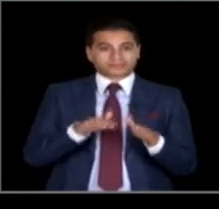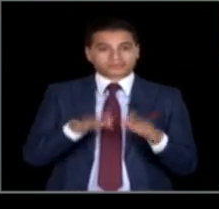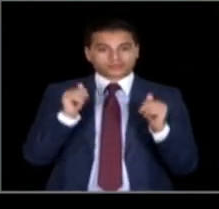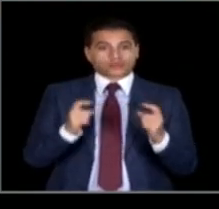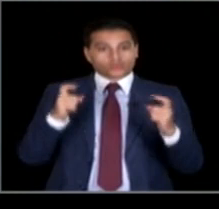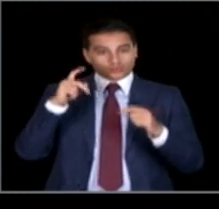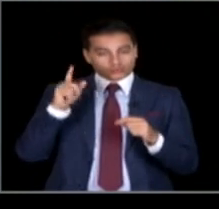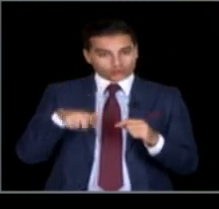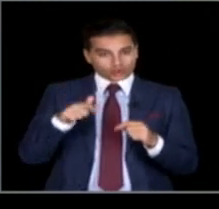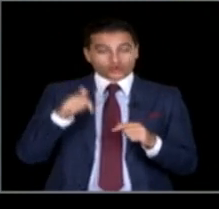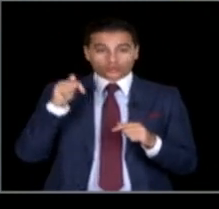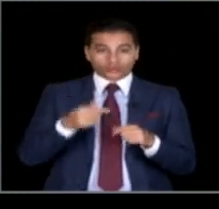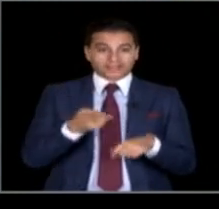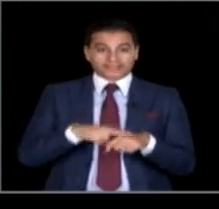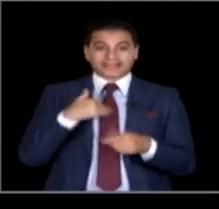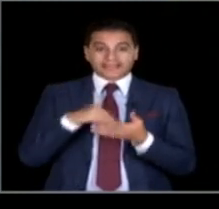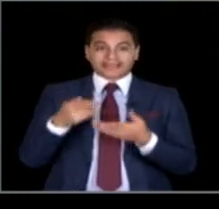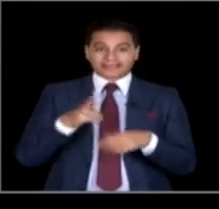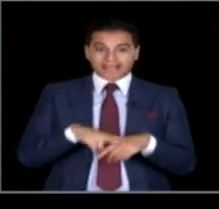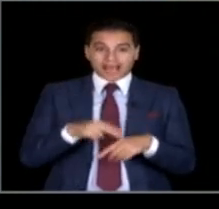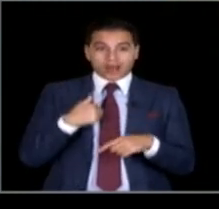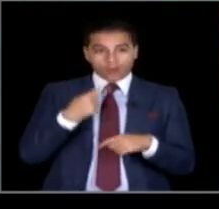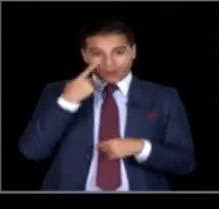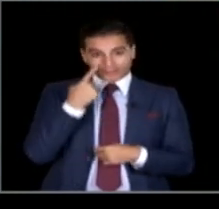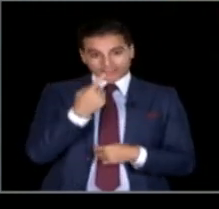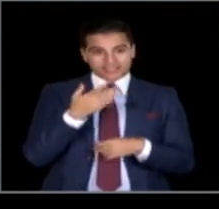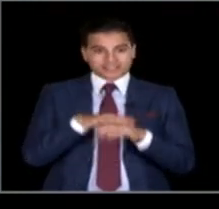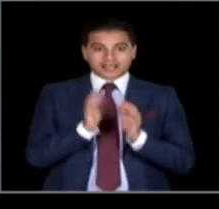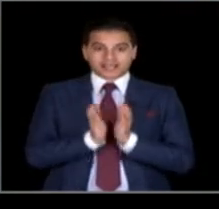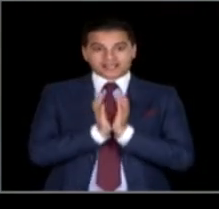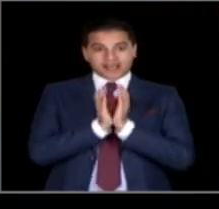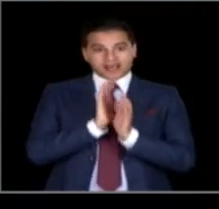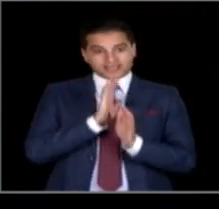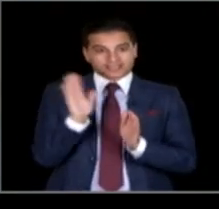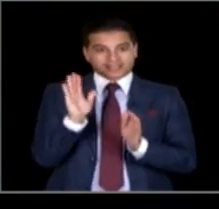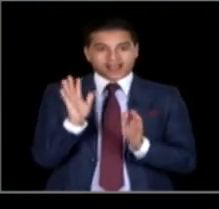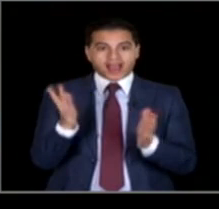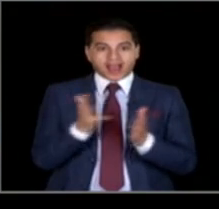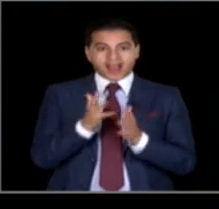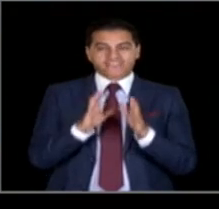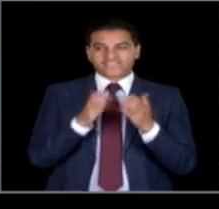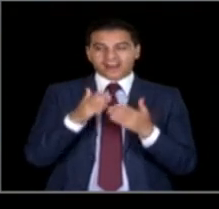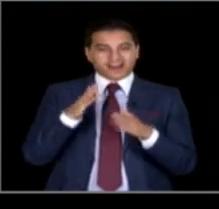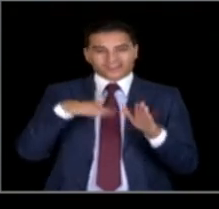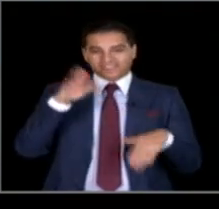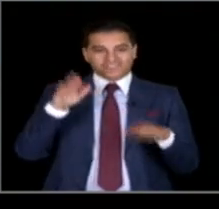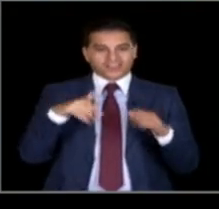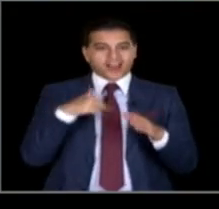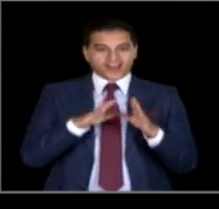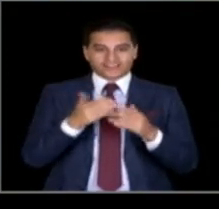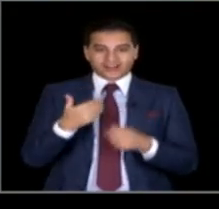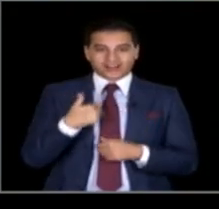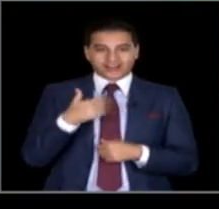16، ودلوقتي أنا جيت تاني وحط عيني على الكاف. أنا متحدى أي فرق تانية إلا